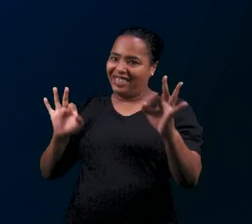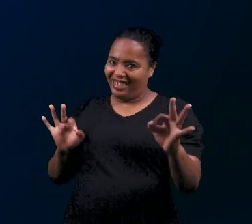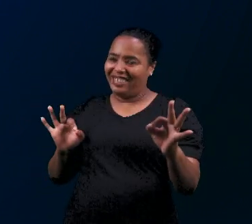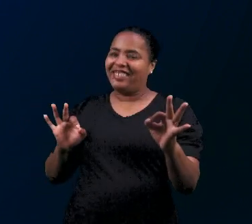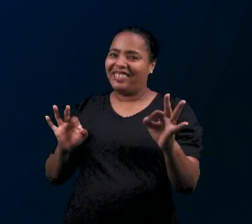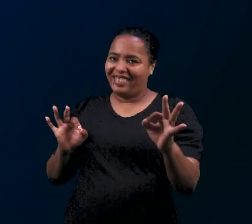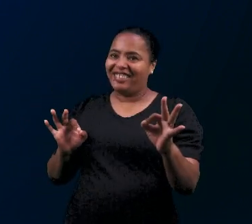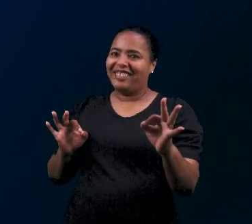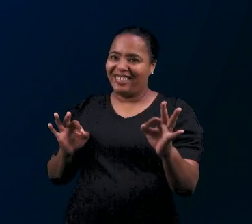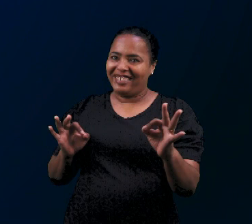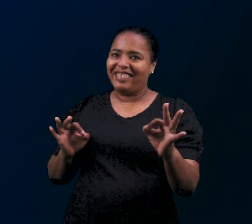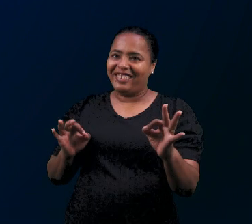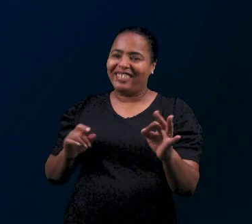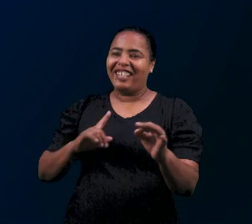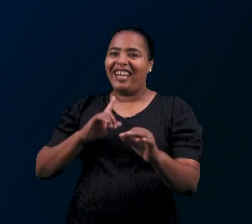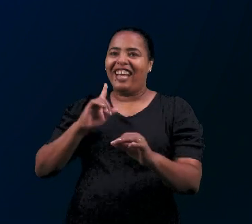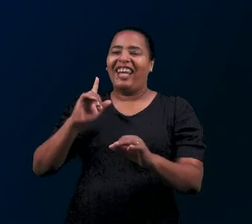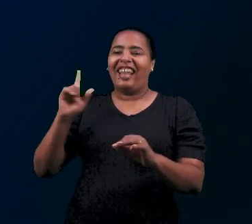assiste les